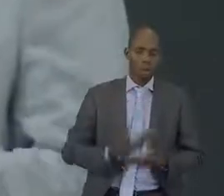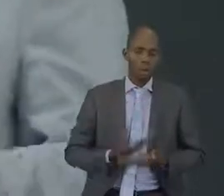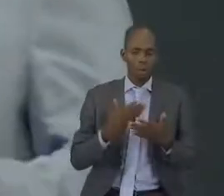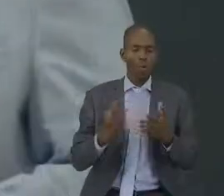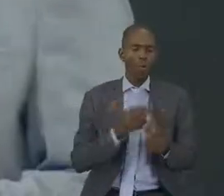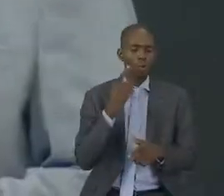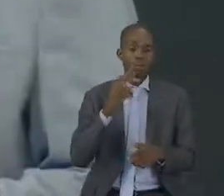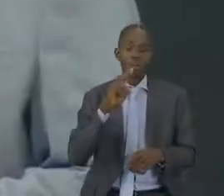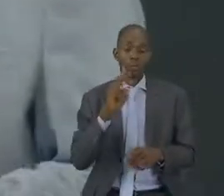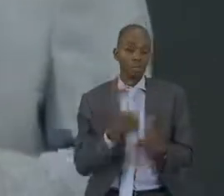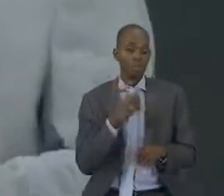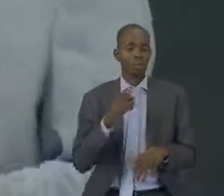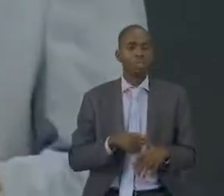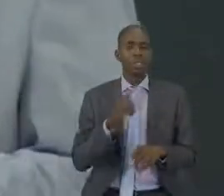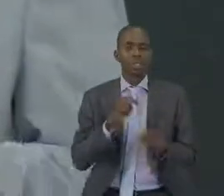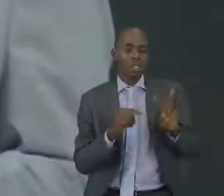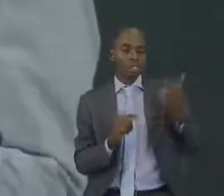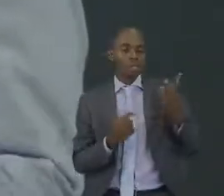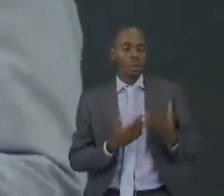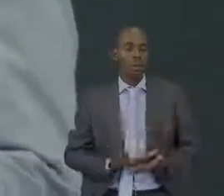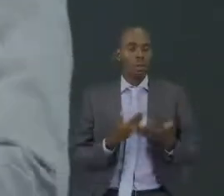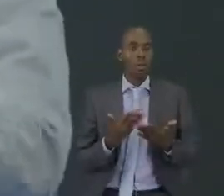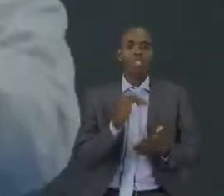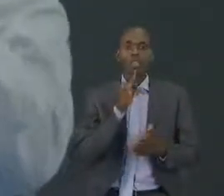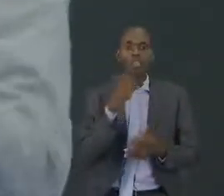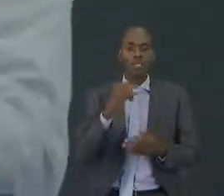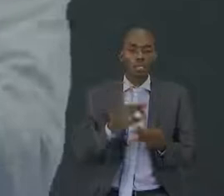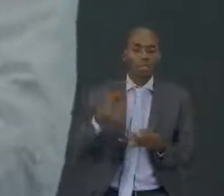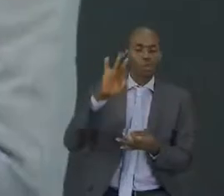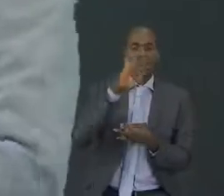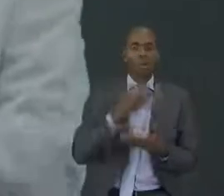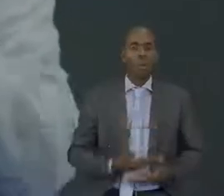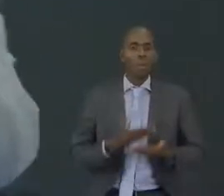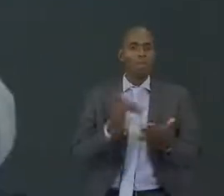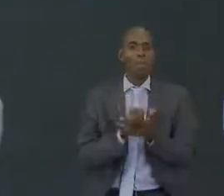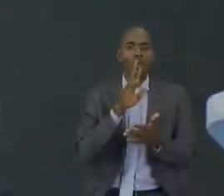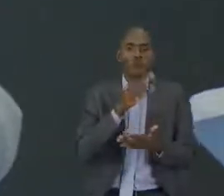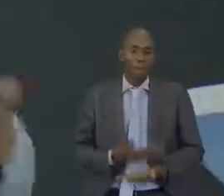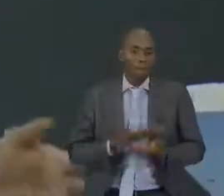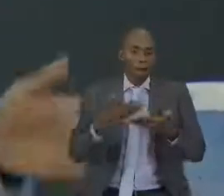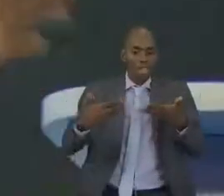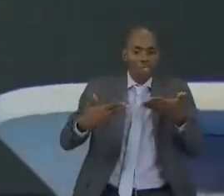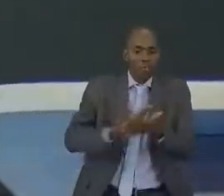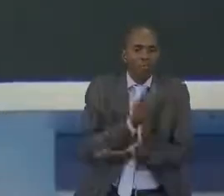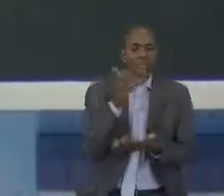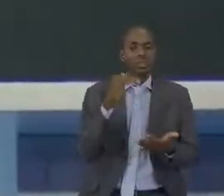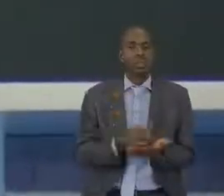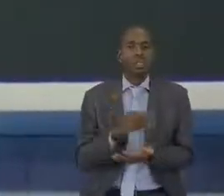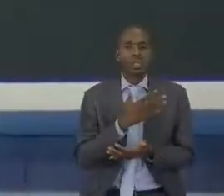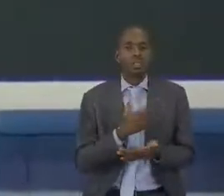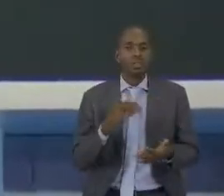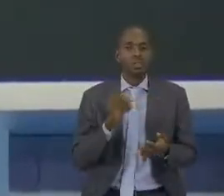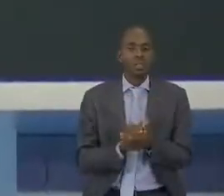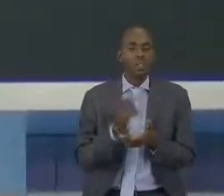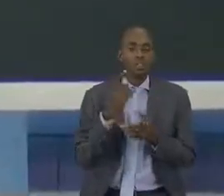Une nouvelle naissance, une naissance spirituelle. D'être né de nouveau pour que les jours des cieux